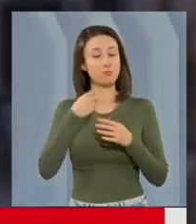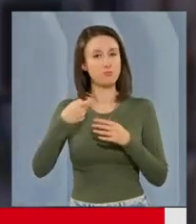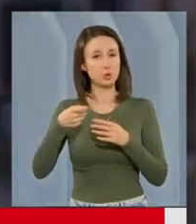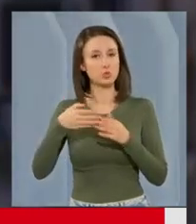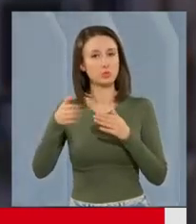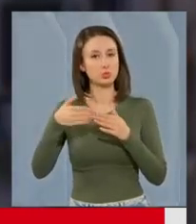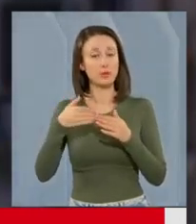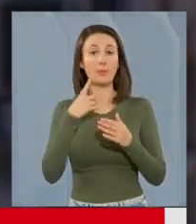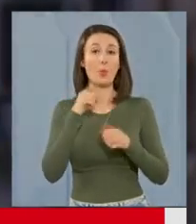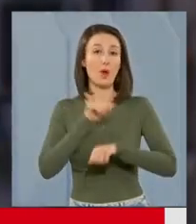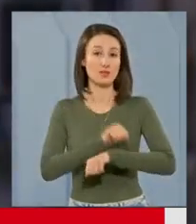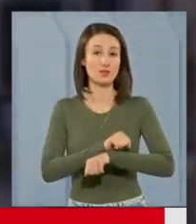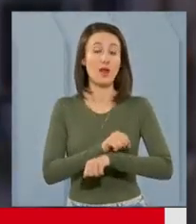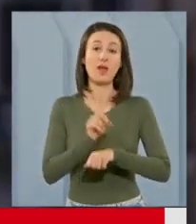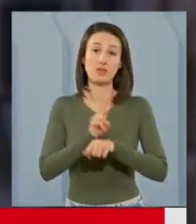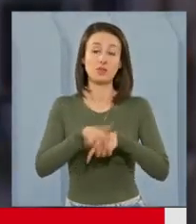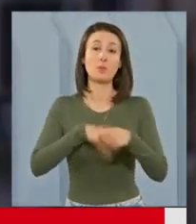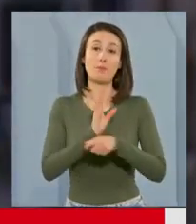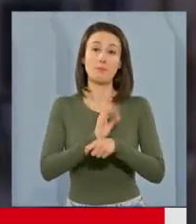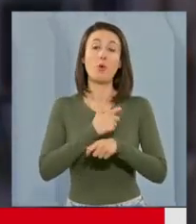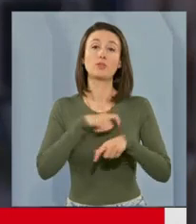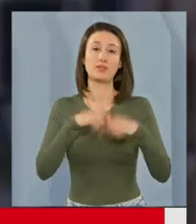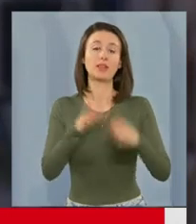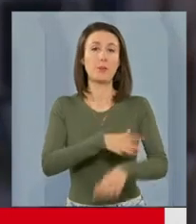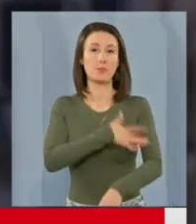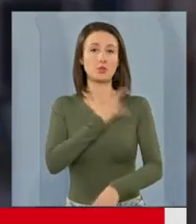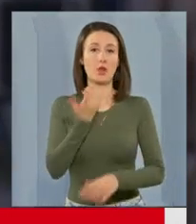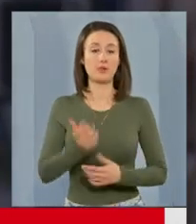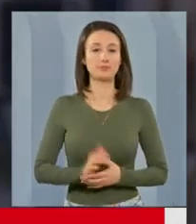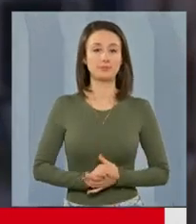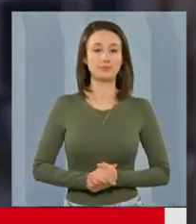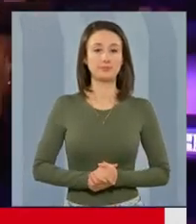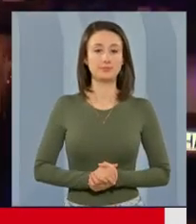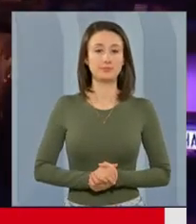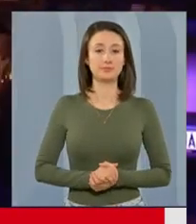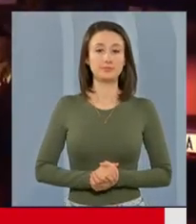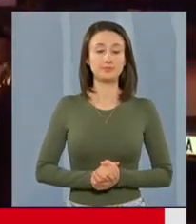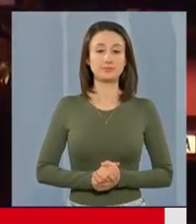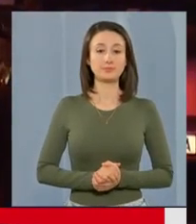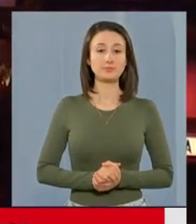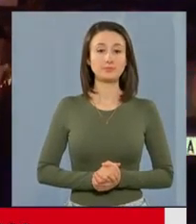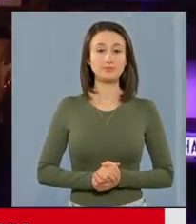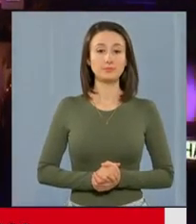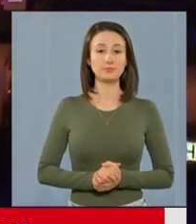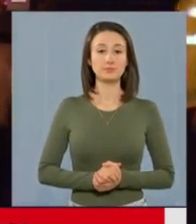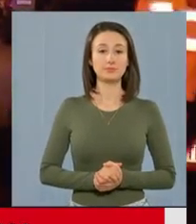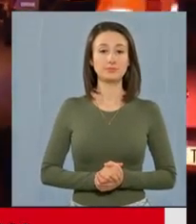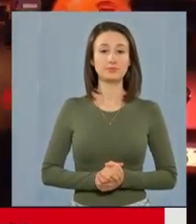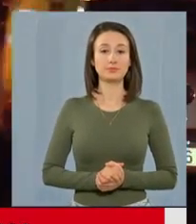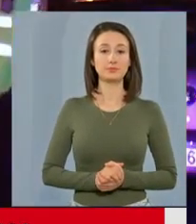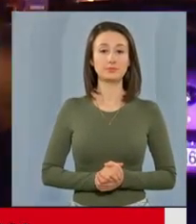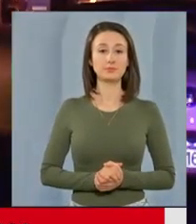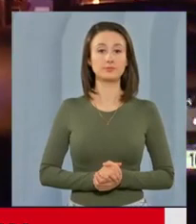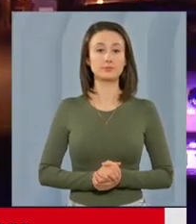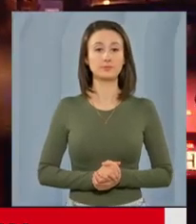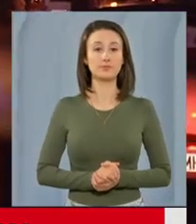ușă pentru a l reține atenție urmează informații care vă pot afecta emoțional Atacul a avut loc în